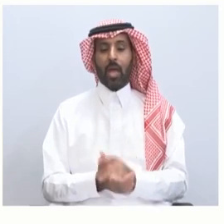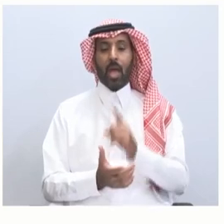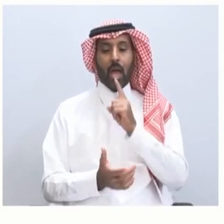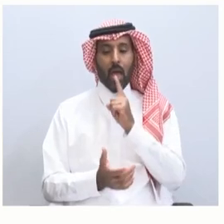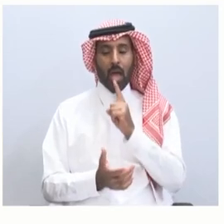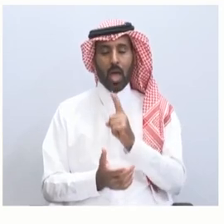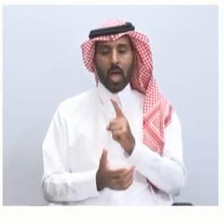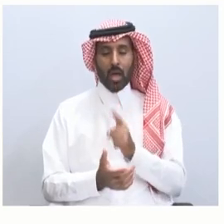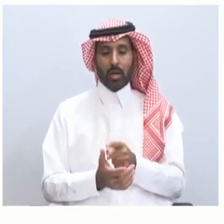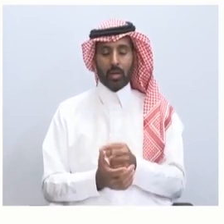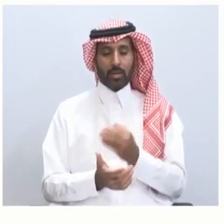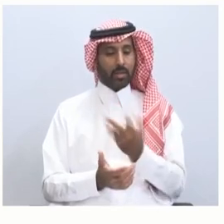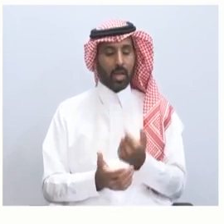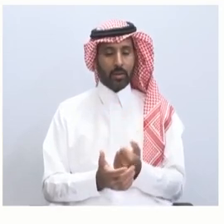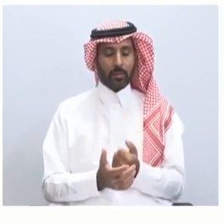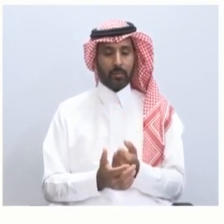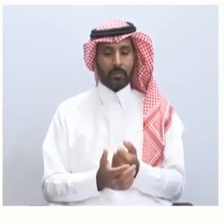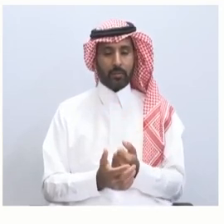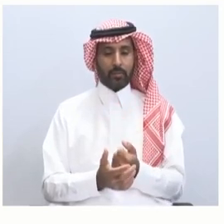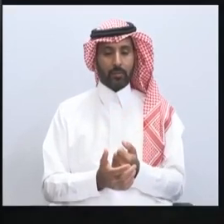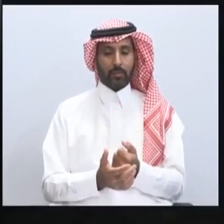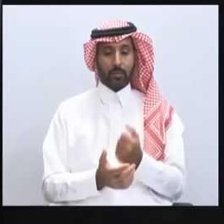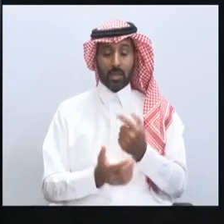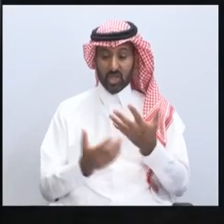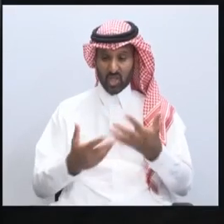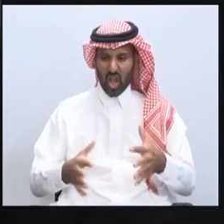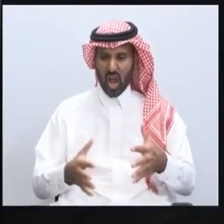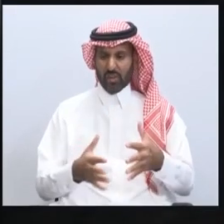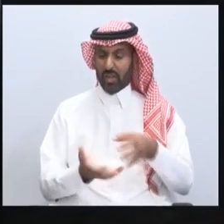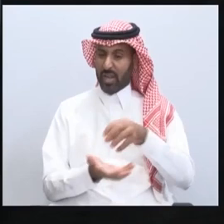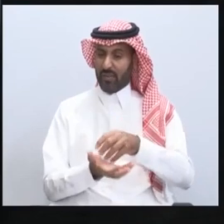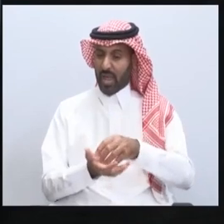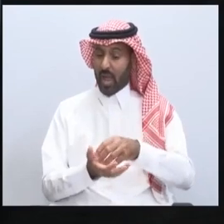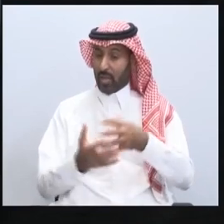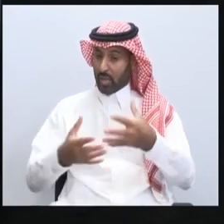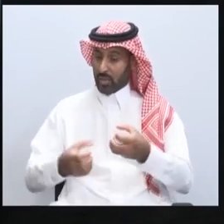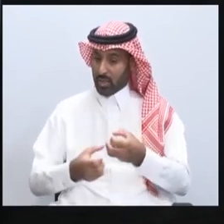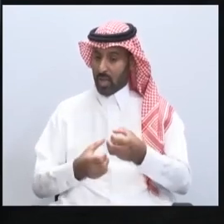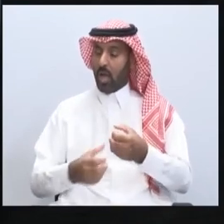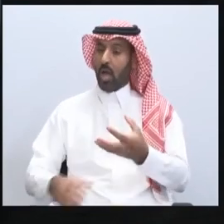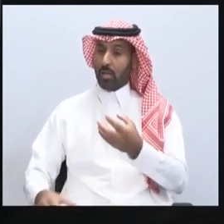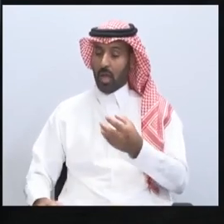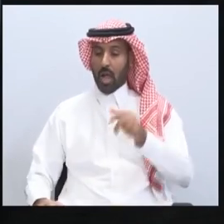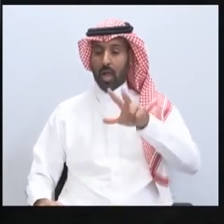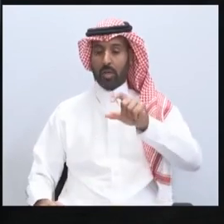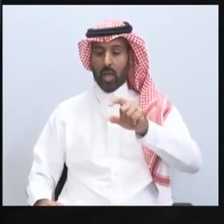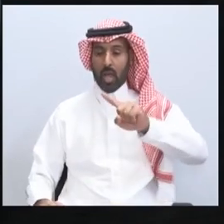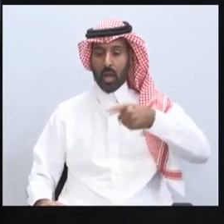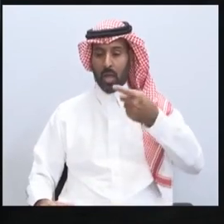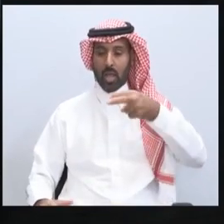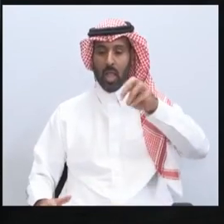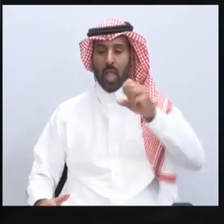كم ما هو التاريخ الذي سقطت فيه الدرعيه امام القوات المعتديه وانتم